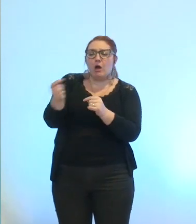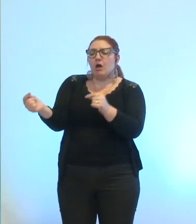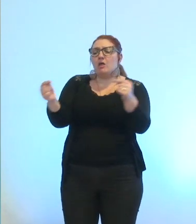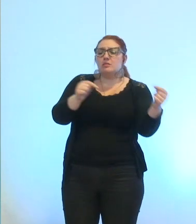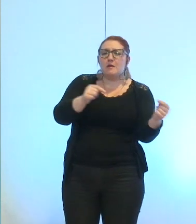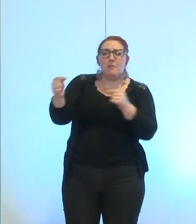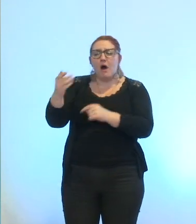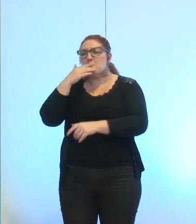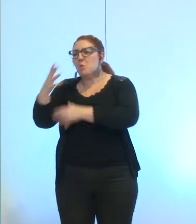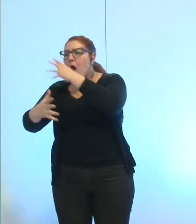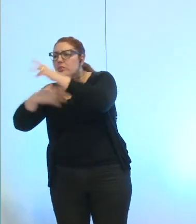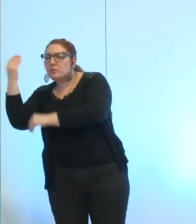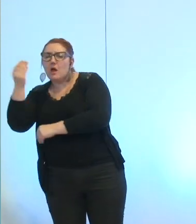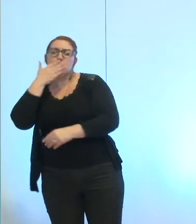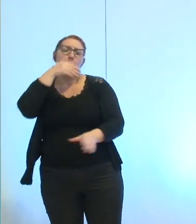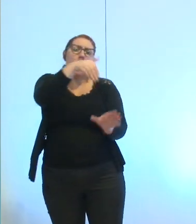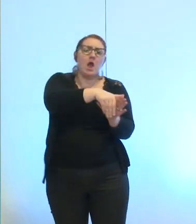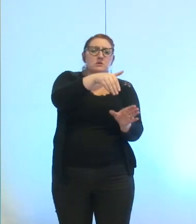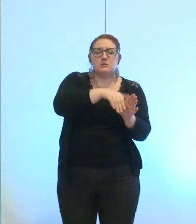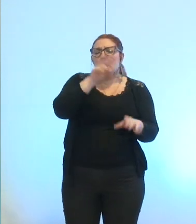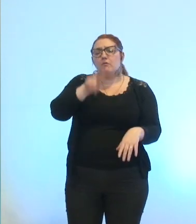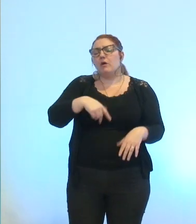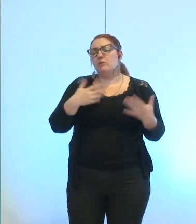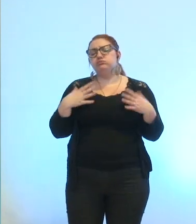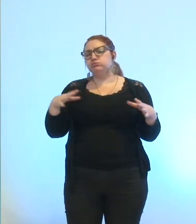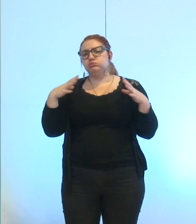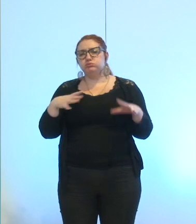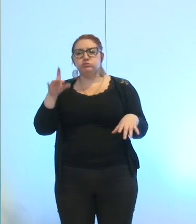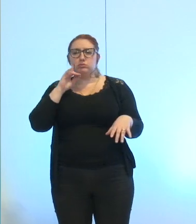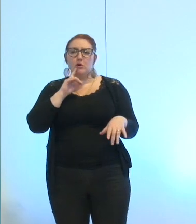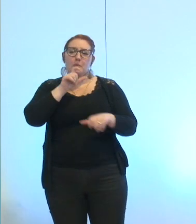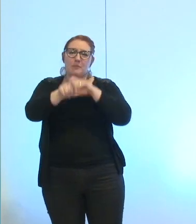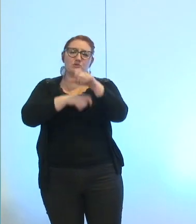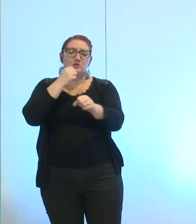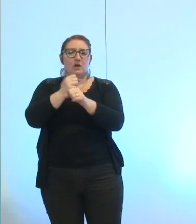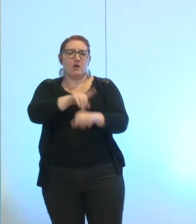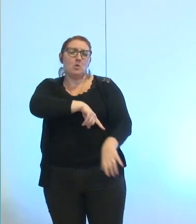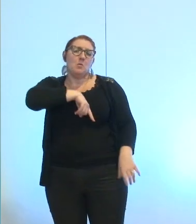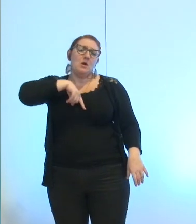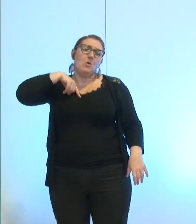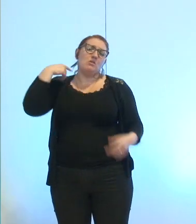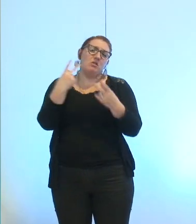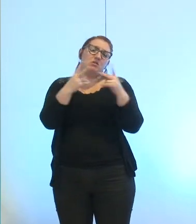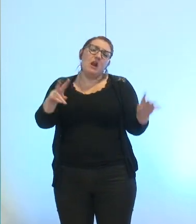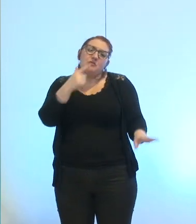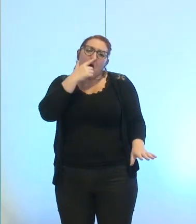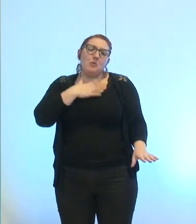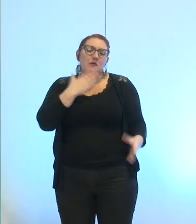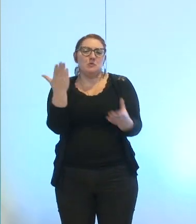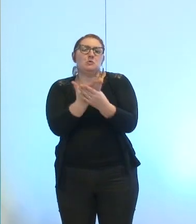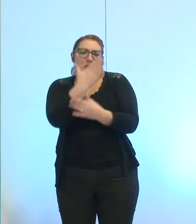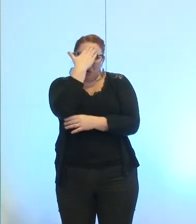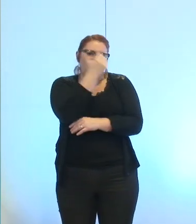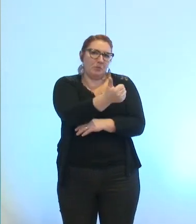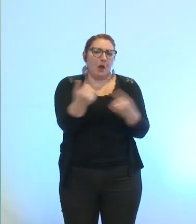externe j'ai tendance à penser que les gens qui depuis les années travail dans la commune connaiss sûrement un peu mieux les dossiers que des